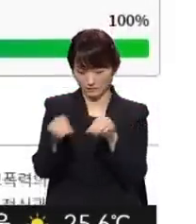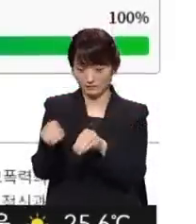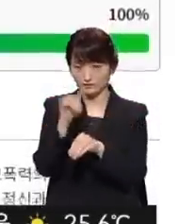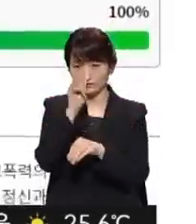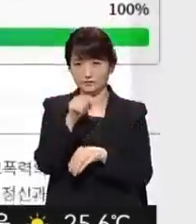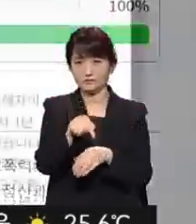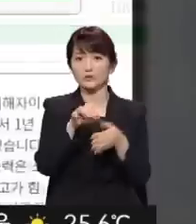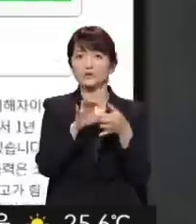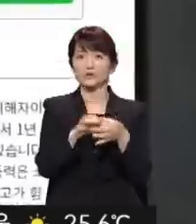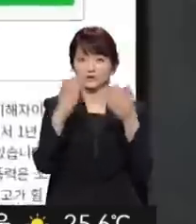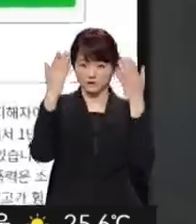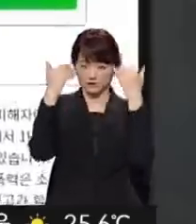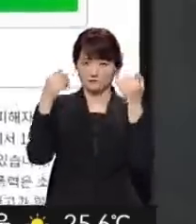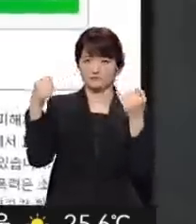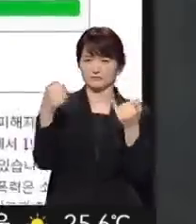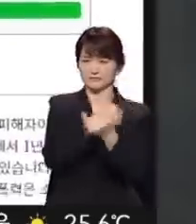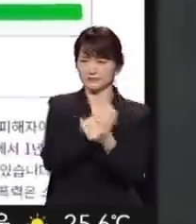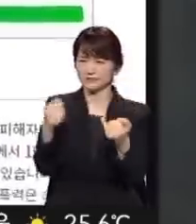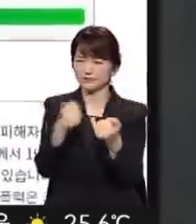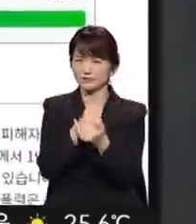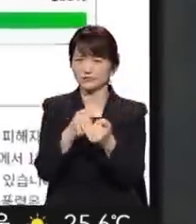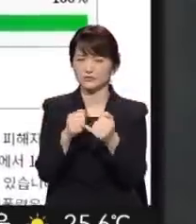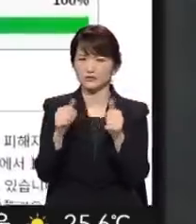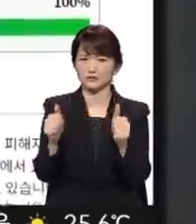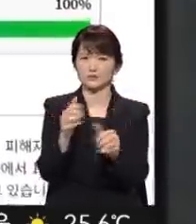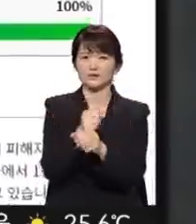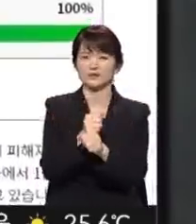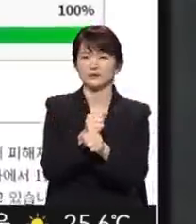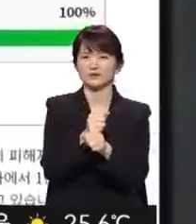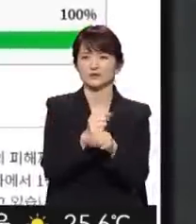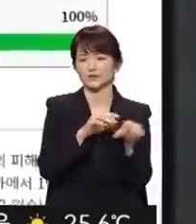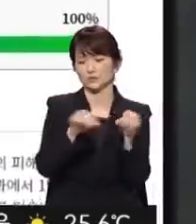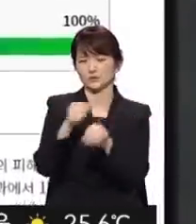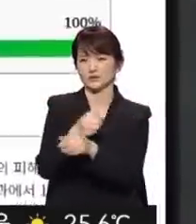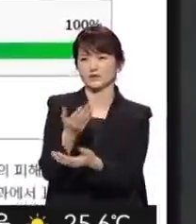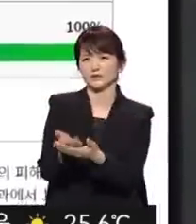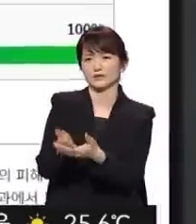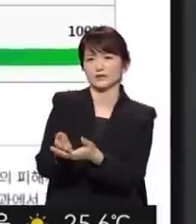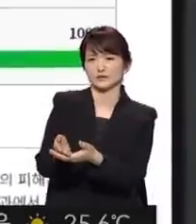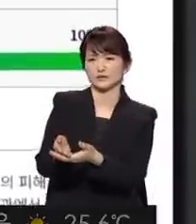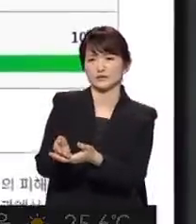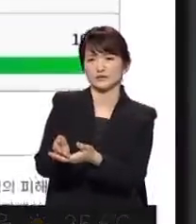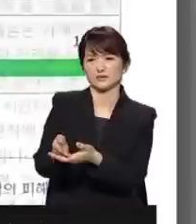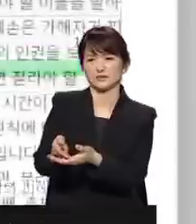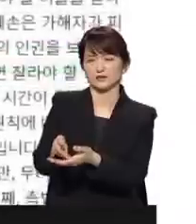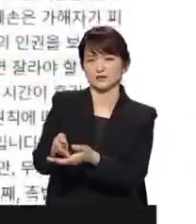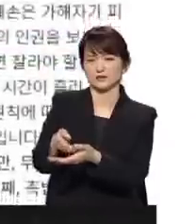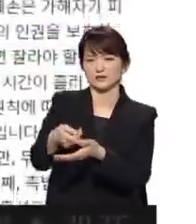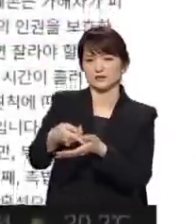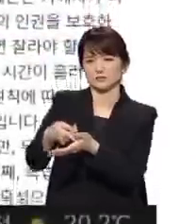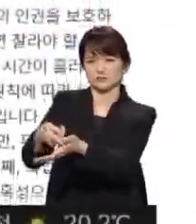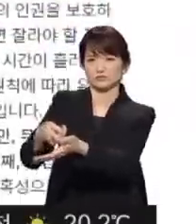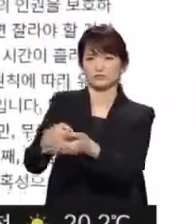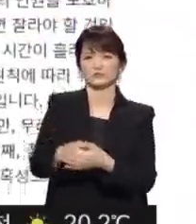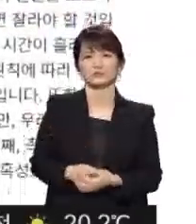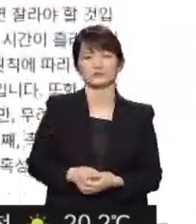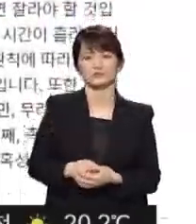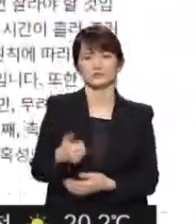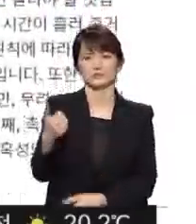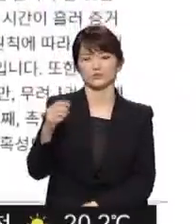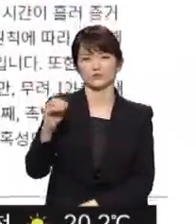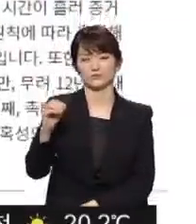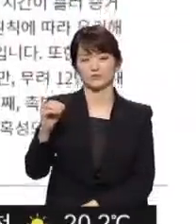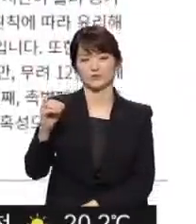관련된 학교폭력 관련된 공소시효를 정지해달라 국회 청원을 한 거고요. 5만 명 이상이 30일 내에 동의를